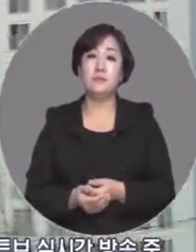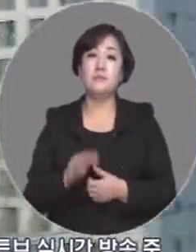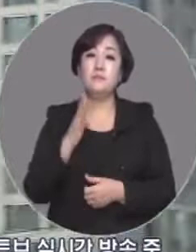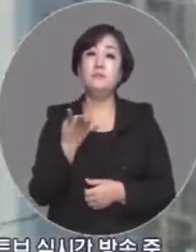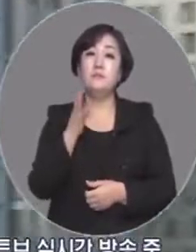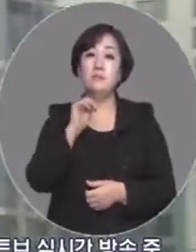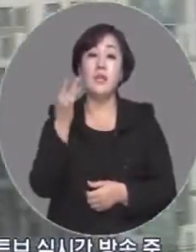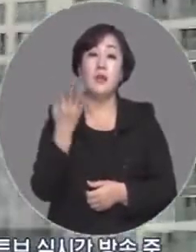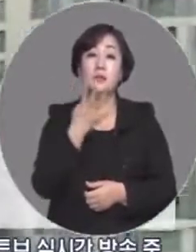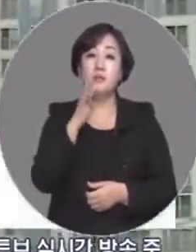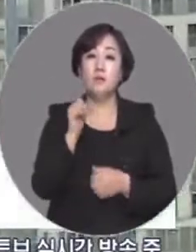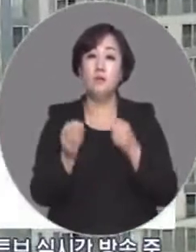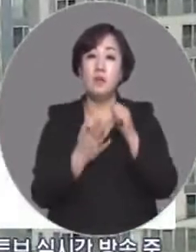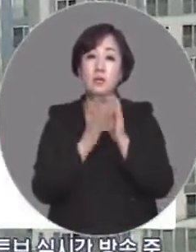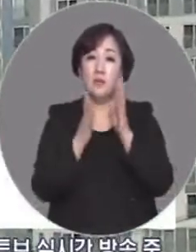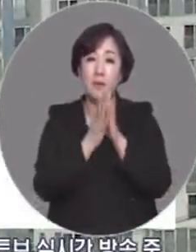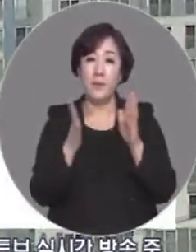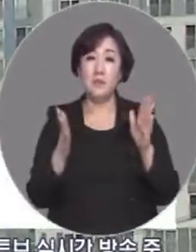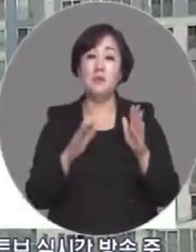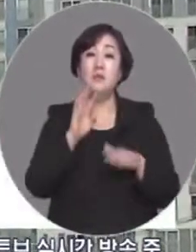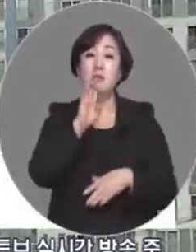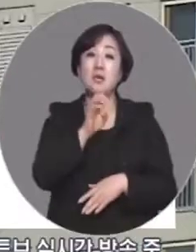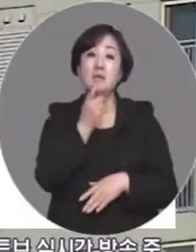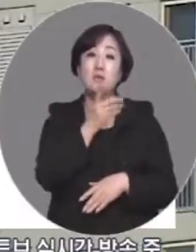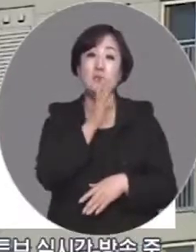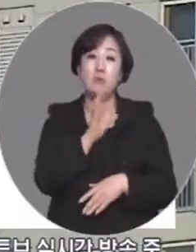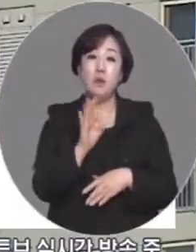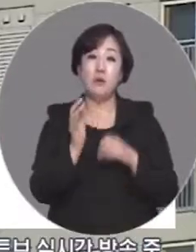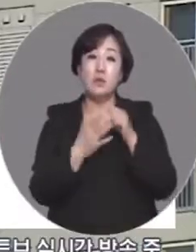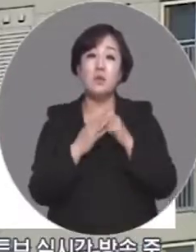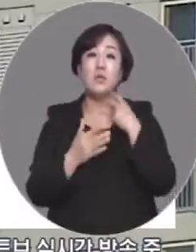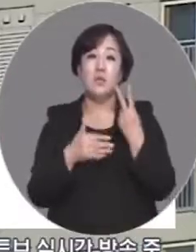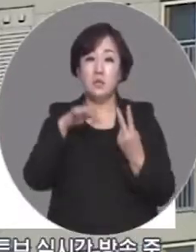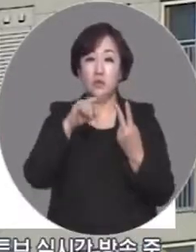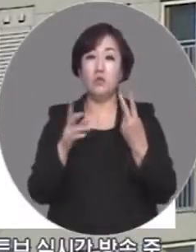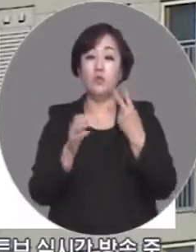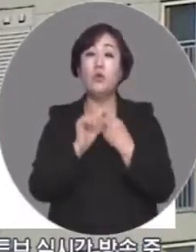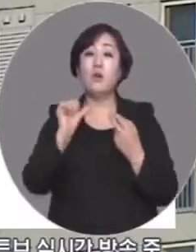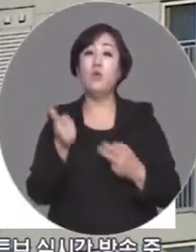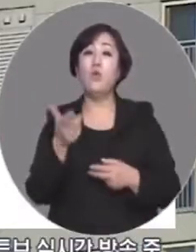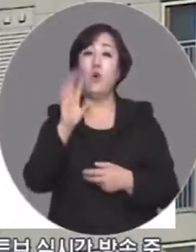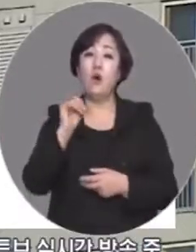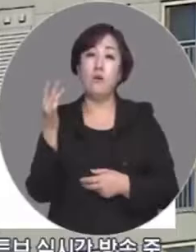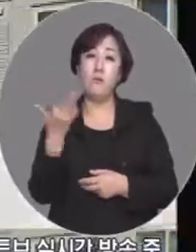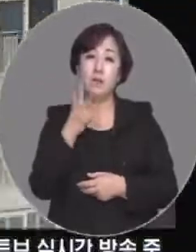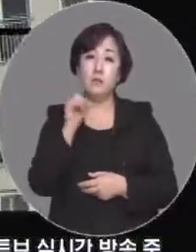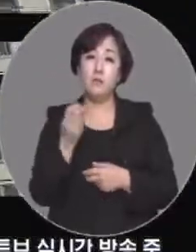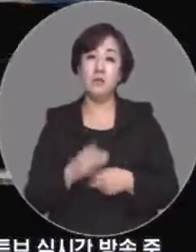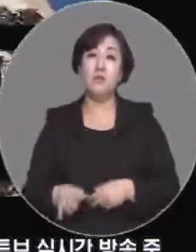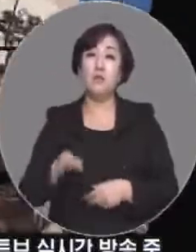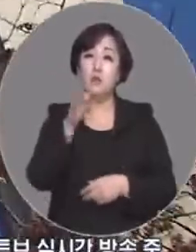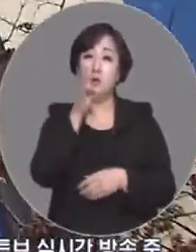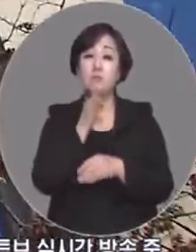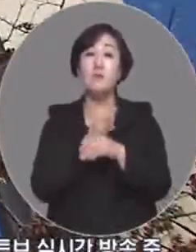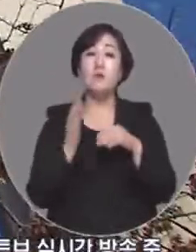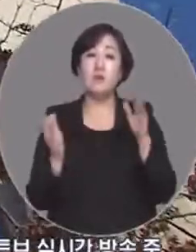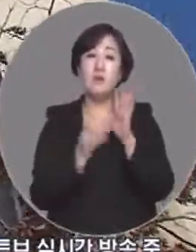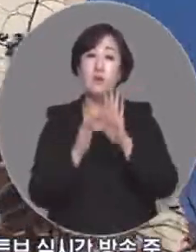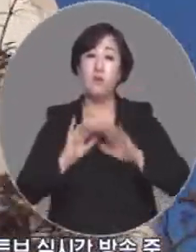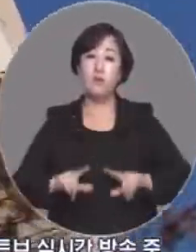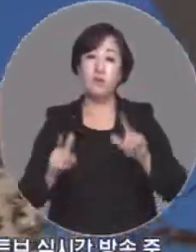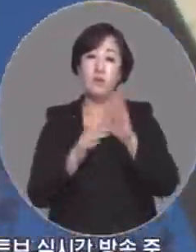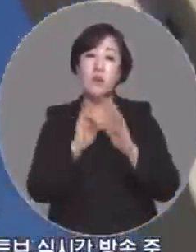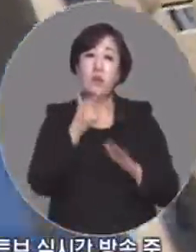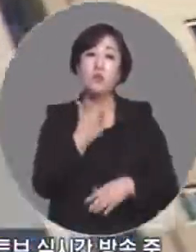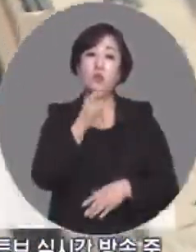4억 4천만 원에 거래됐던 이 아파트 40평형이 불과 2주 만에 5억 8천만 원으로 급등했습니다. 올초